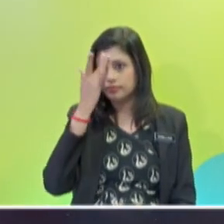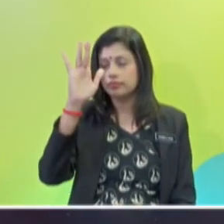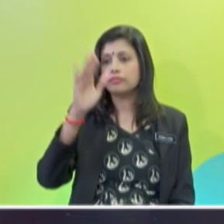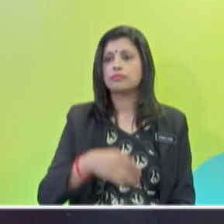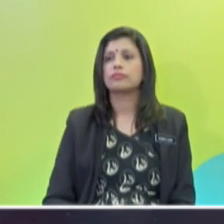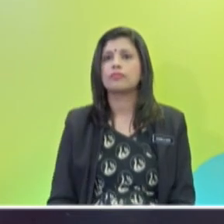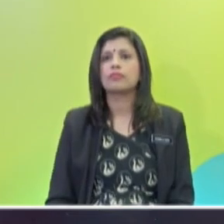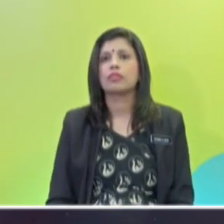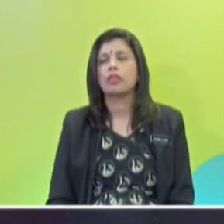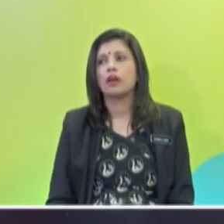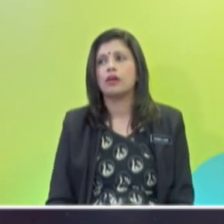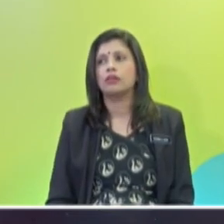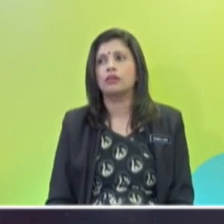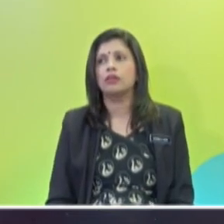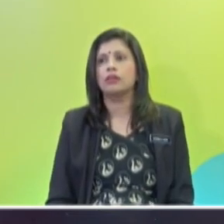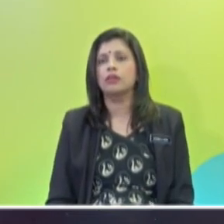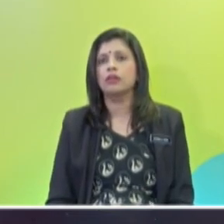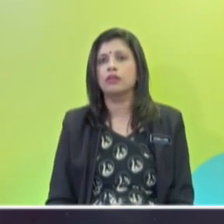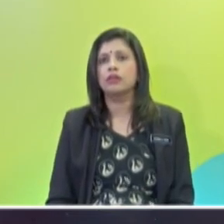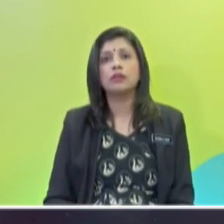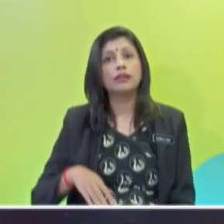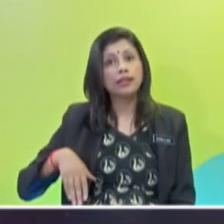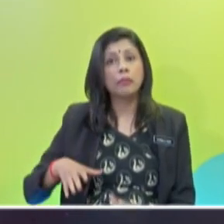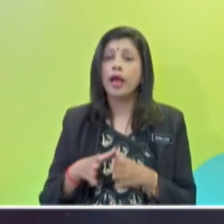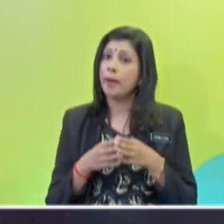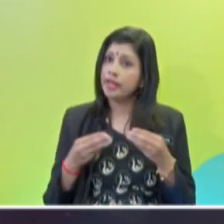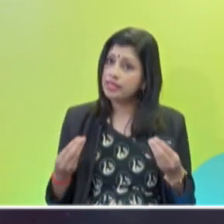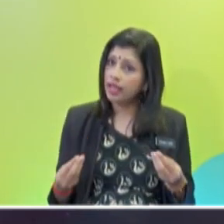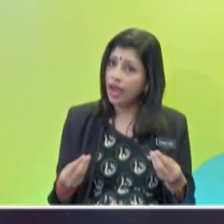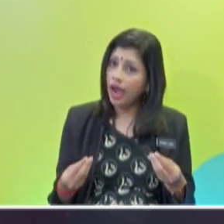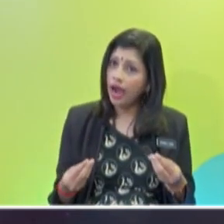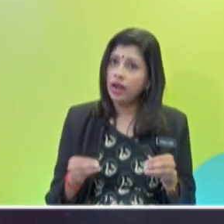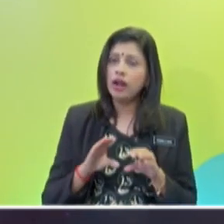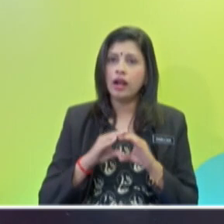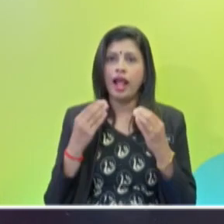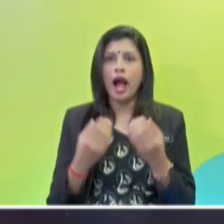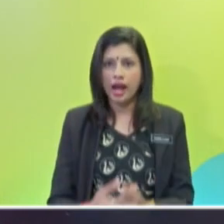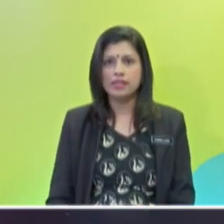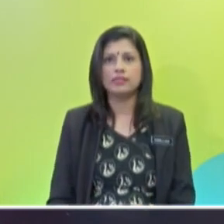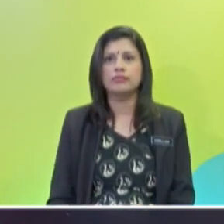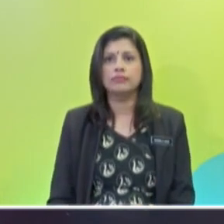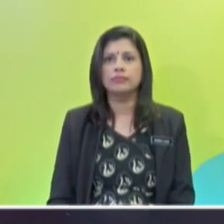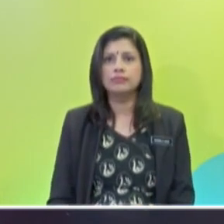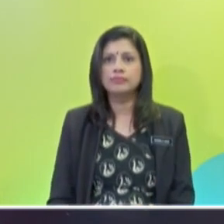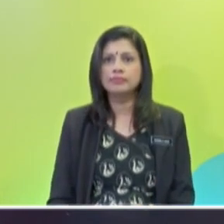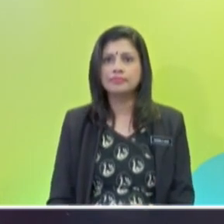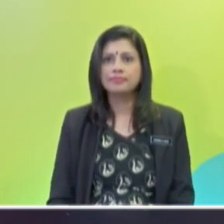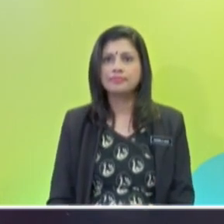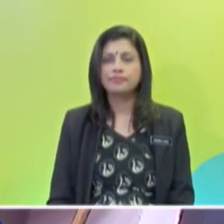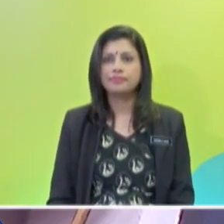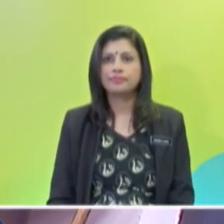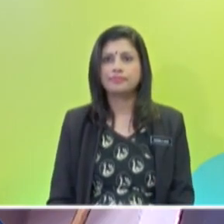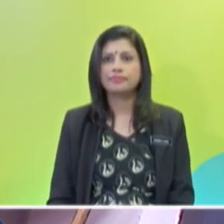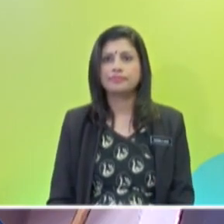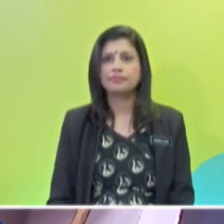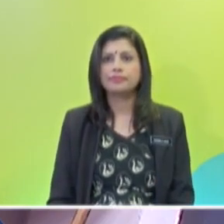kasih banyak-banyak cikgu. Cikgu, sebelum kita mengakhiri kelas kita, mungkin cikgu boleh berikan rumusan kepada murid-murid di luar sana. Silakan. Baiklah Amal dan murid-murid